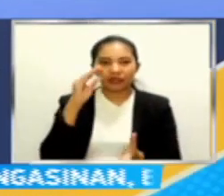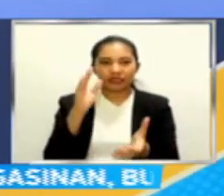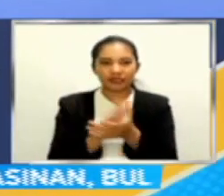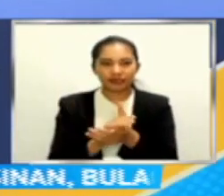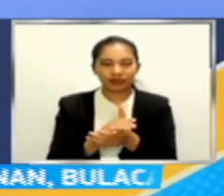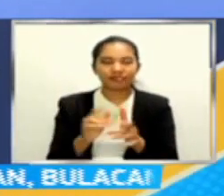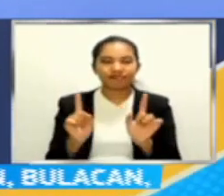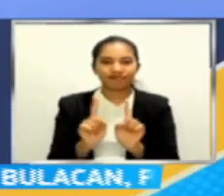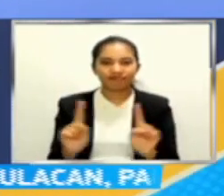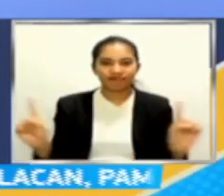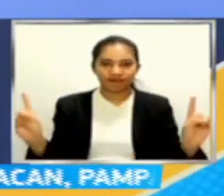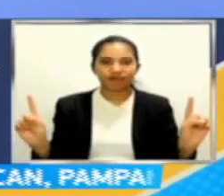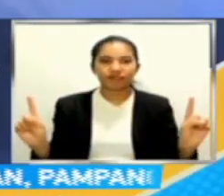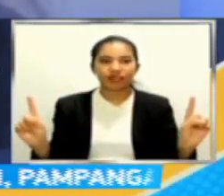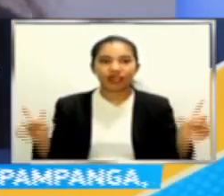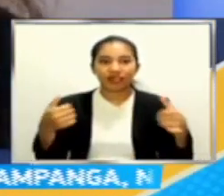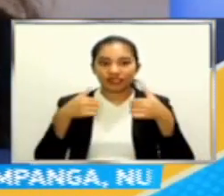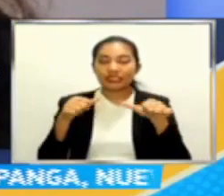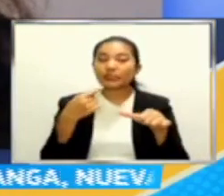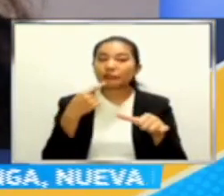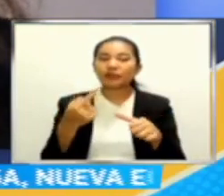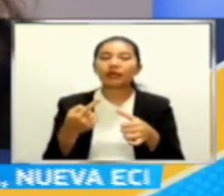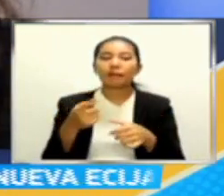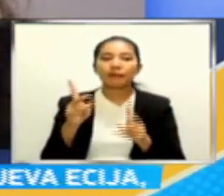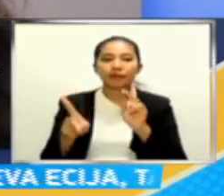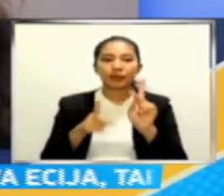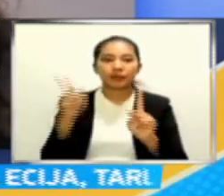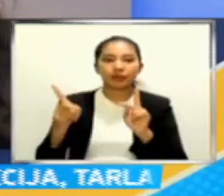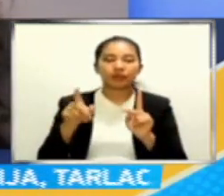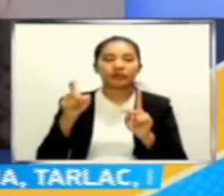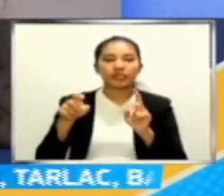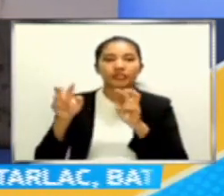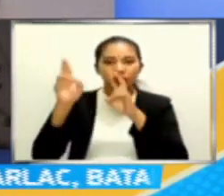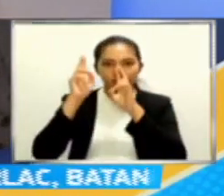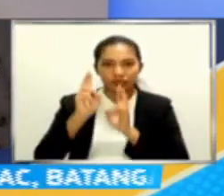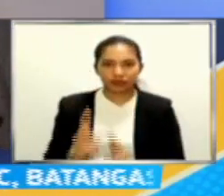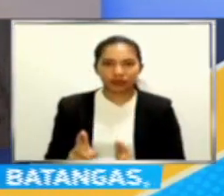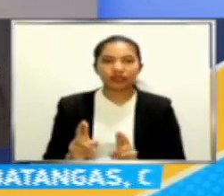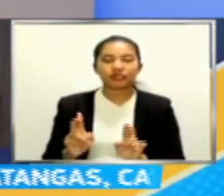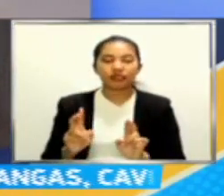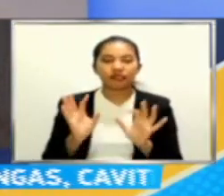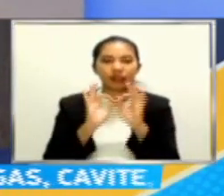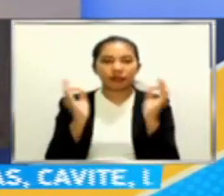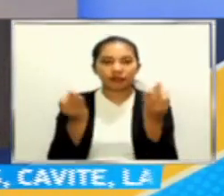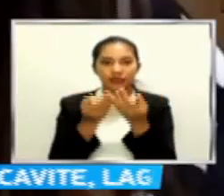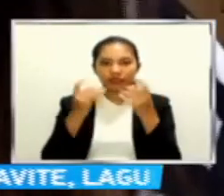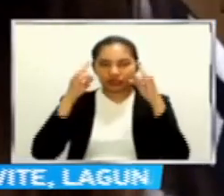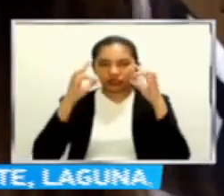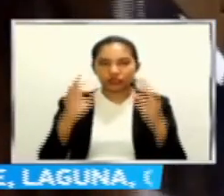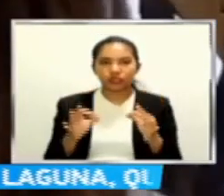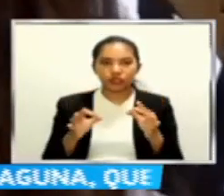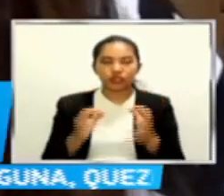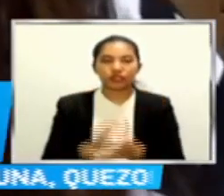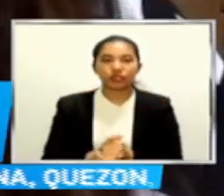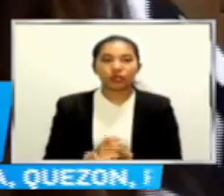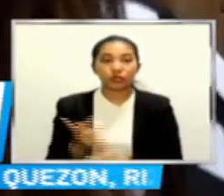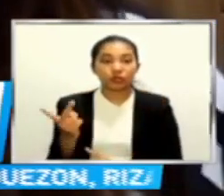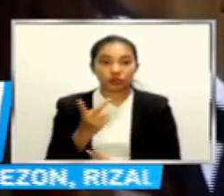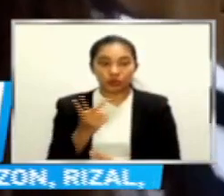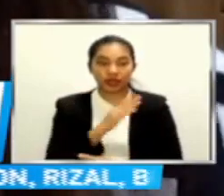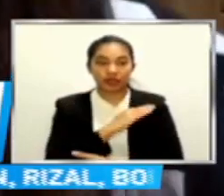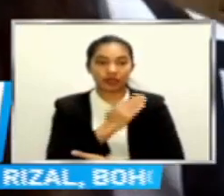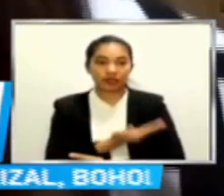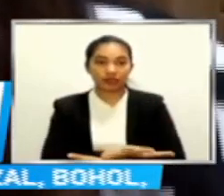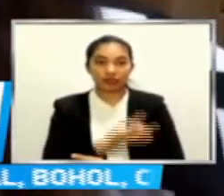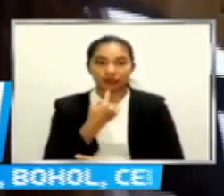hiniling ni Kylie na sana'y respetuhin ng mga tao ang naging desisyon ng kanilang pamilya. Para sa kanilang dalawang anak, madalas daw na